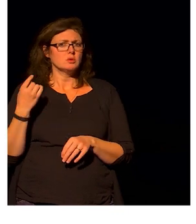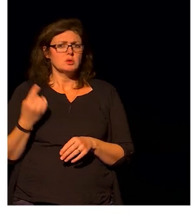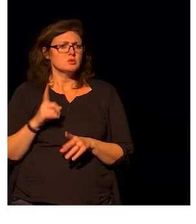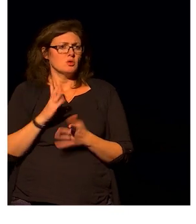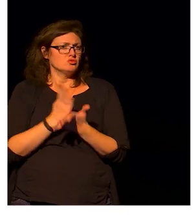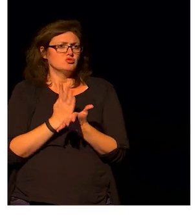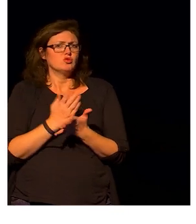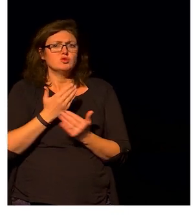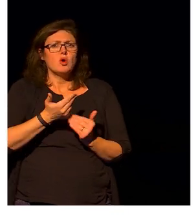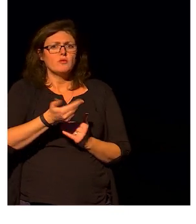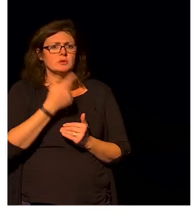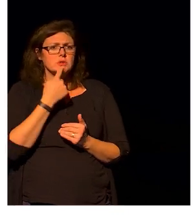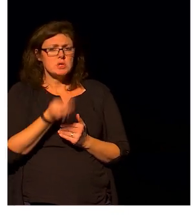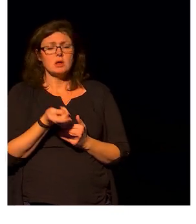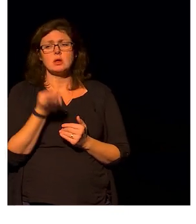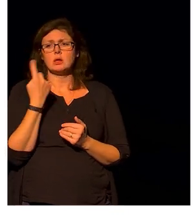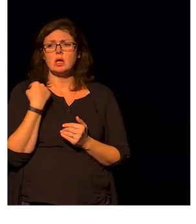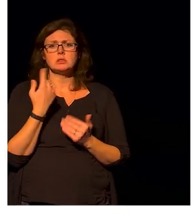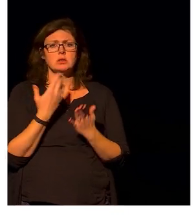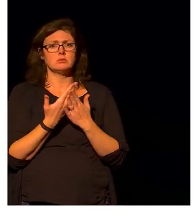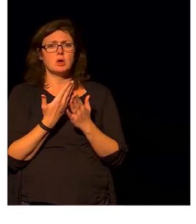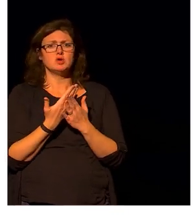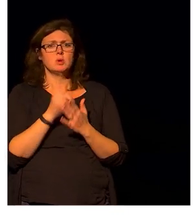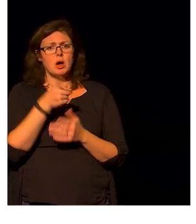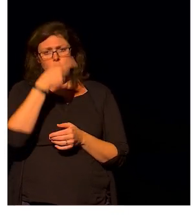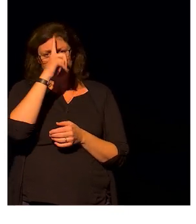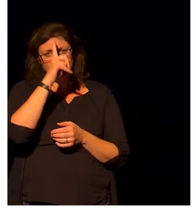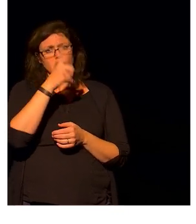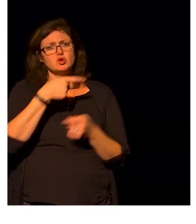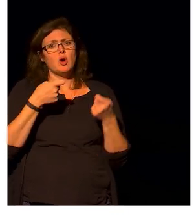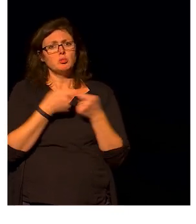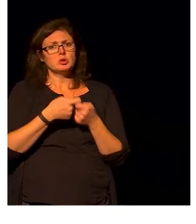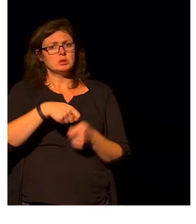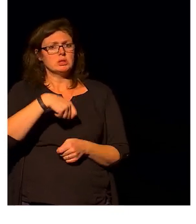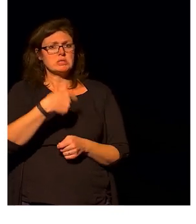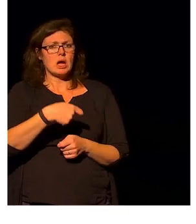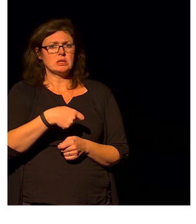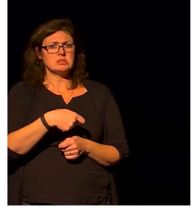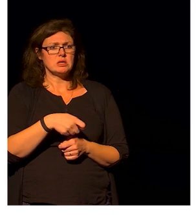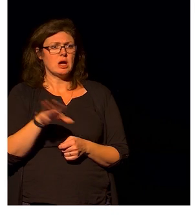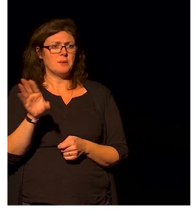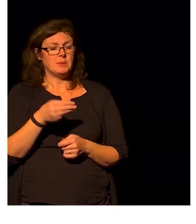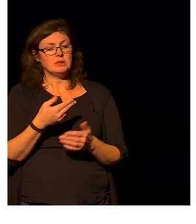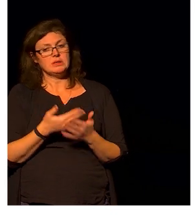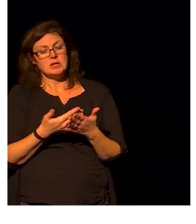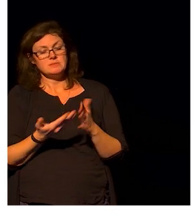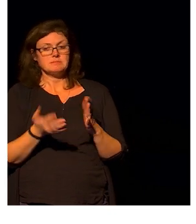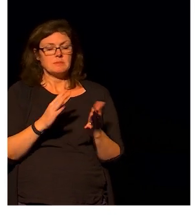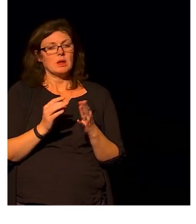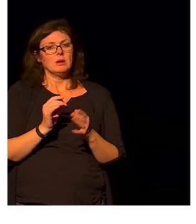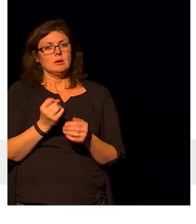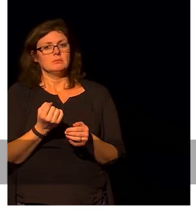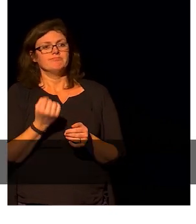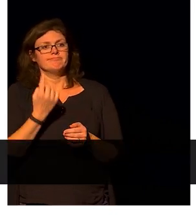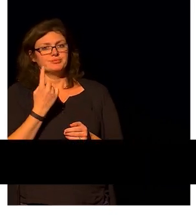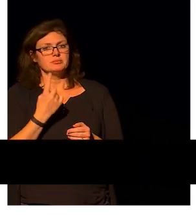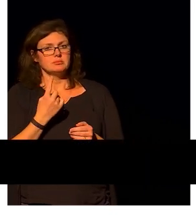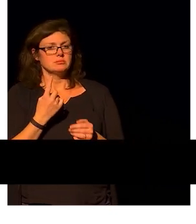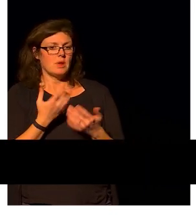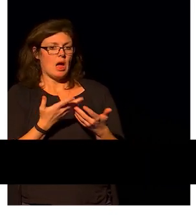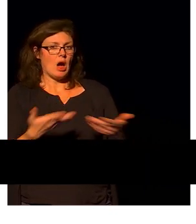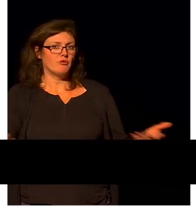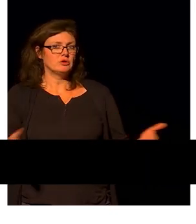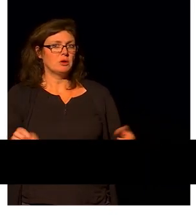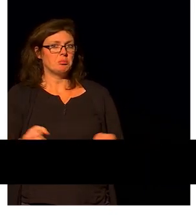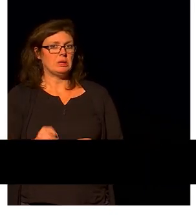erst gestern hat das auch der deutsche Bundeskanzler in diesem etwas kontroversen Auftritt mit Erdogan auch